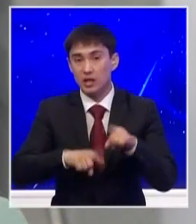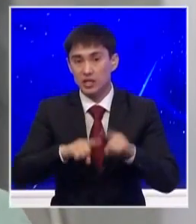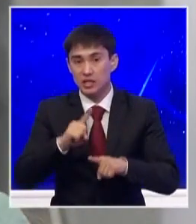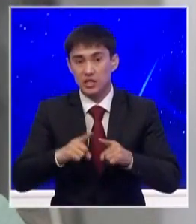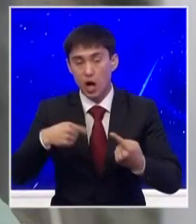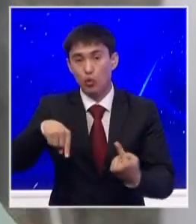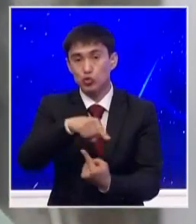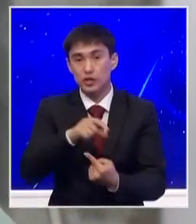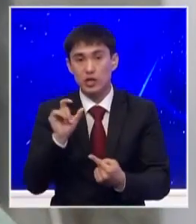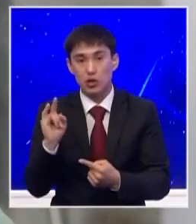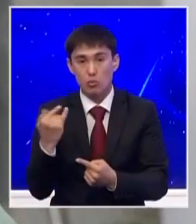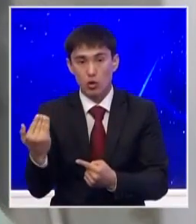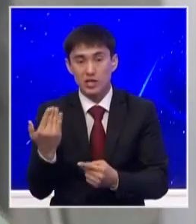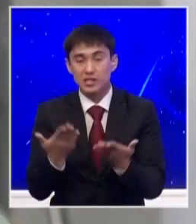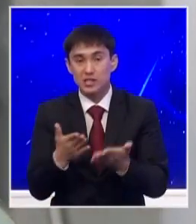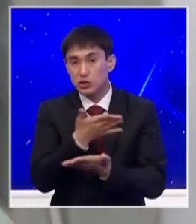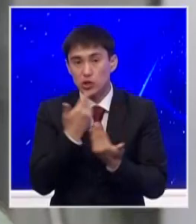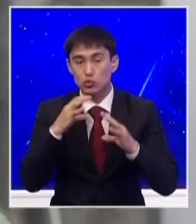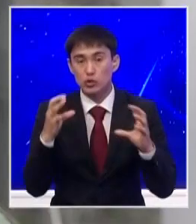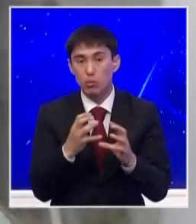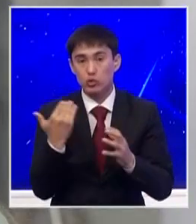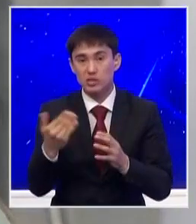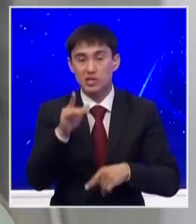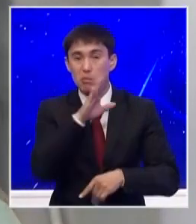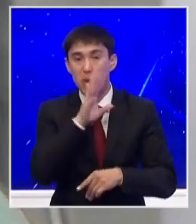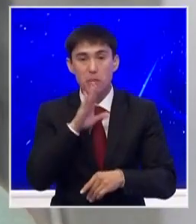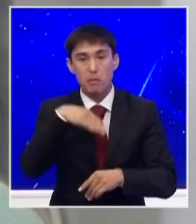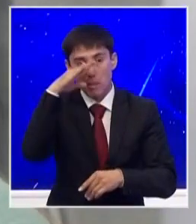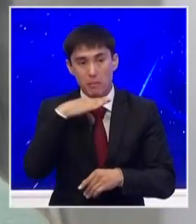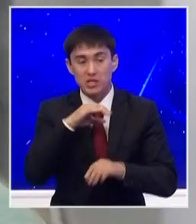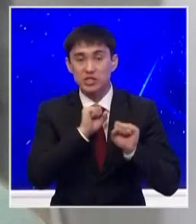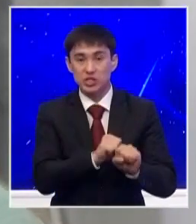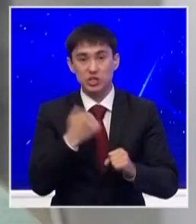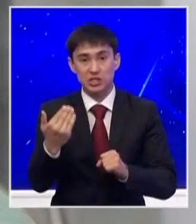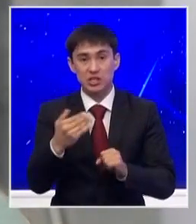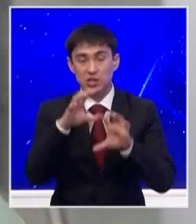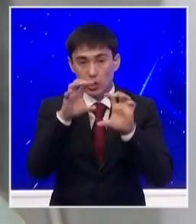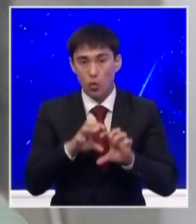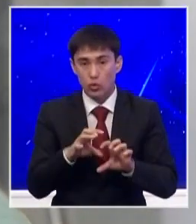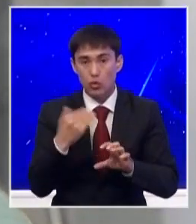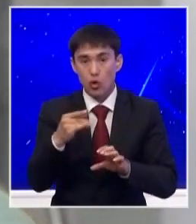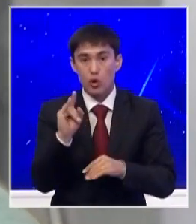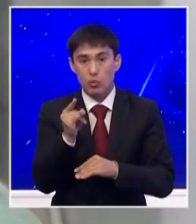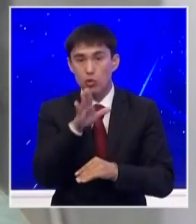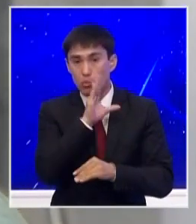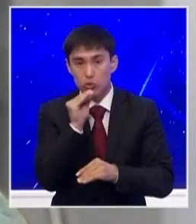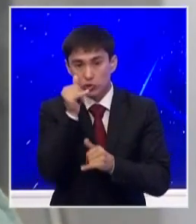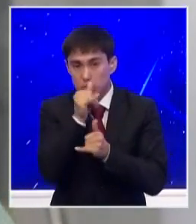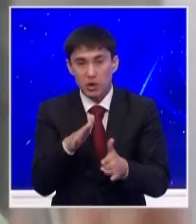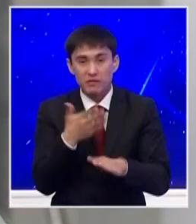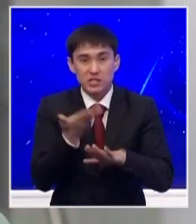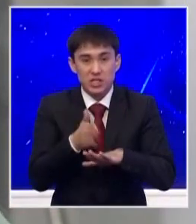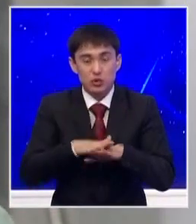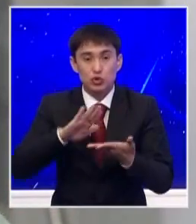и окружения ребенка. Если же не будет заботы со стороны мамы и папы и защиты со стороны закона, то ребенок может не справиться с